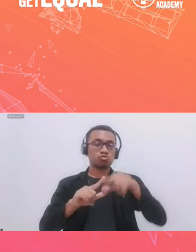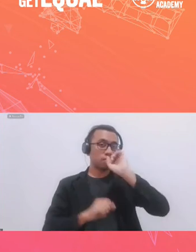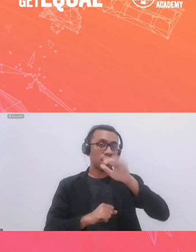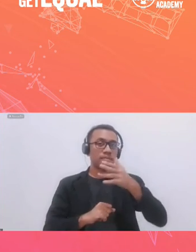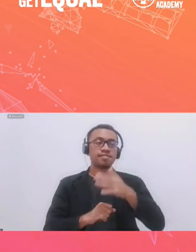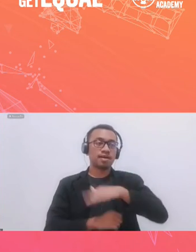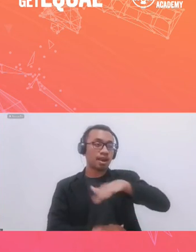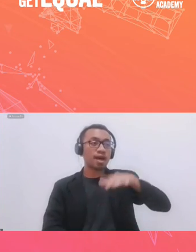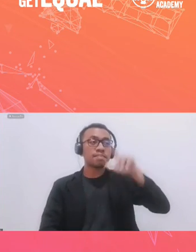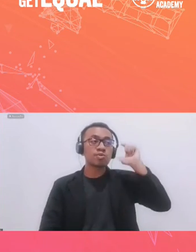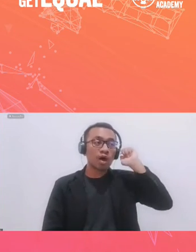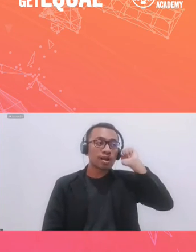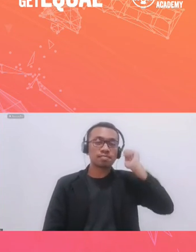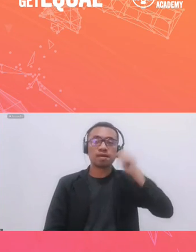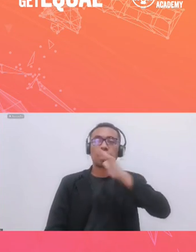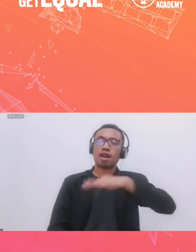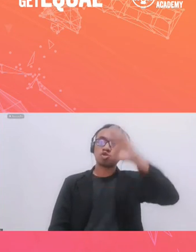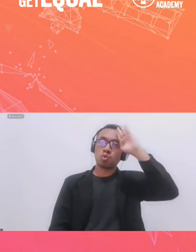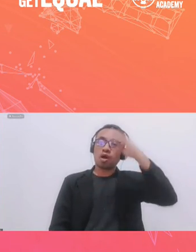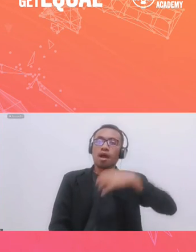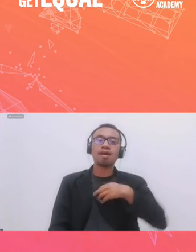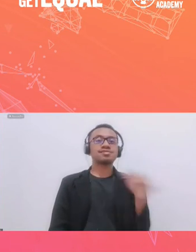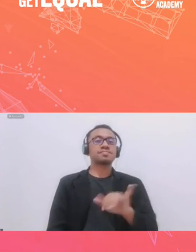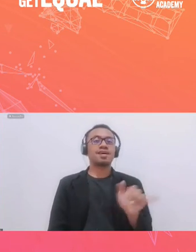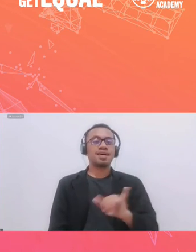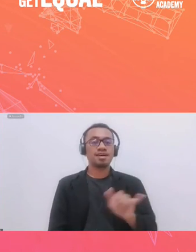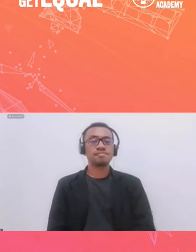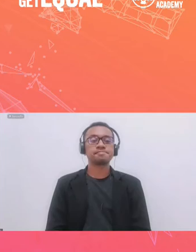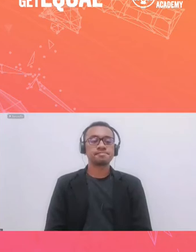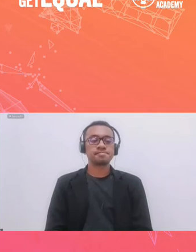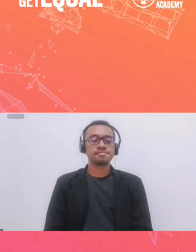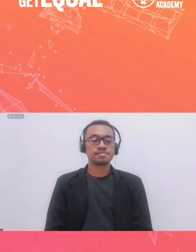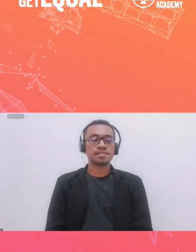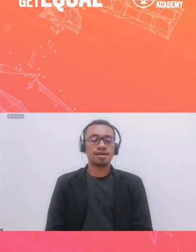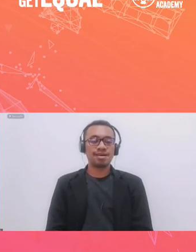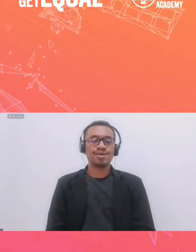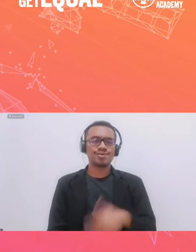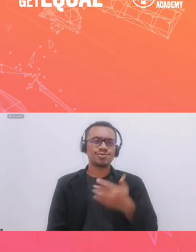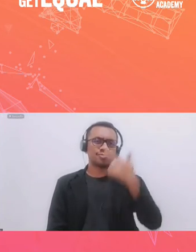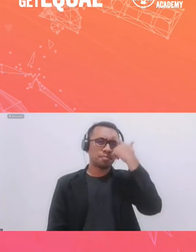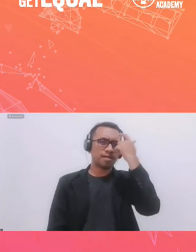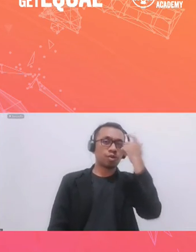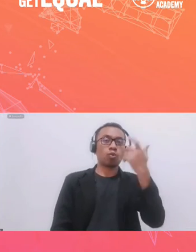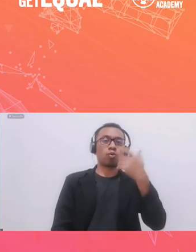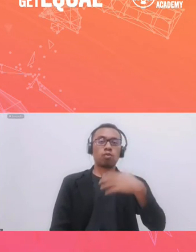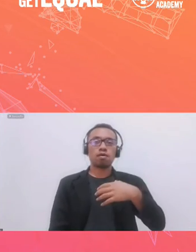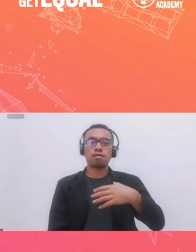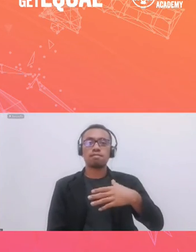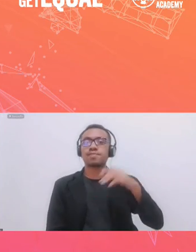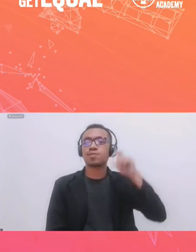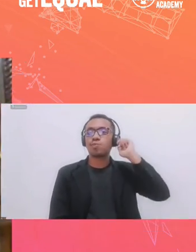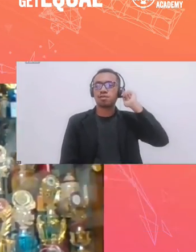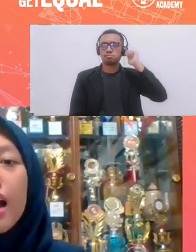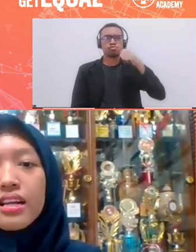memiliki hak selayaknya anak laki-laki. Selain itu, aku juga banyak belajar bahwa perempuan itu berhak menjadi pemimpin layaknya Mbak Nana,